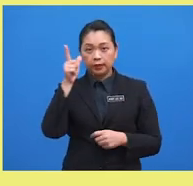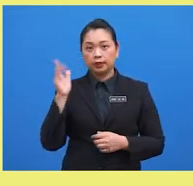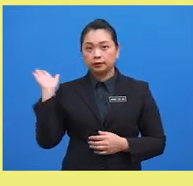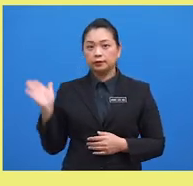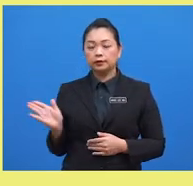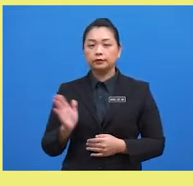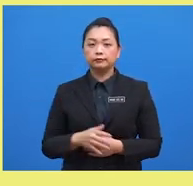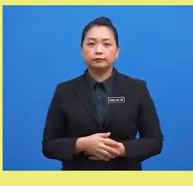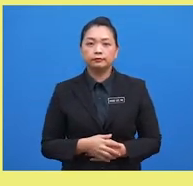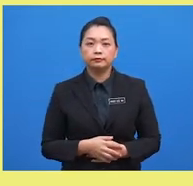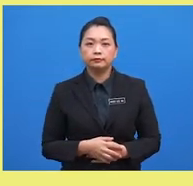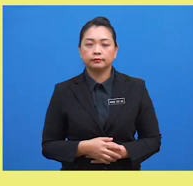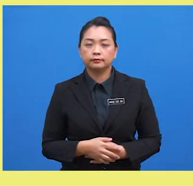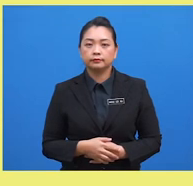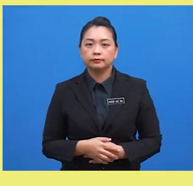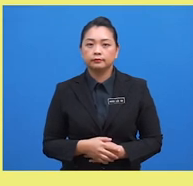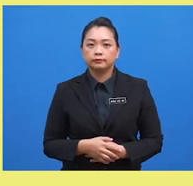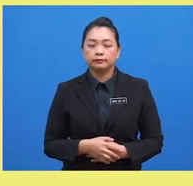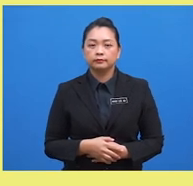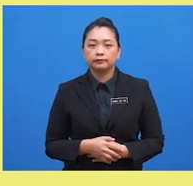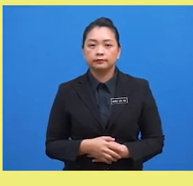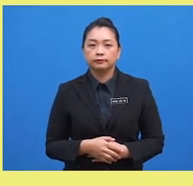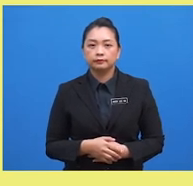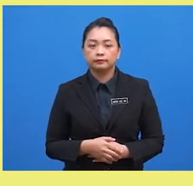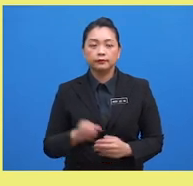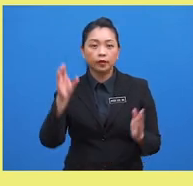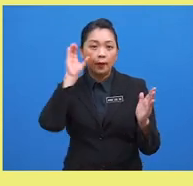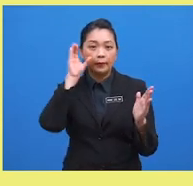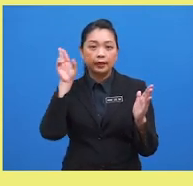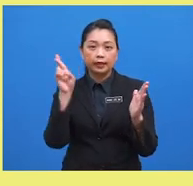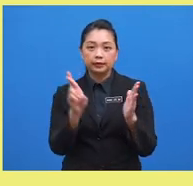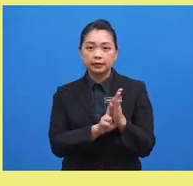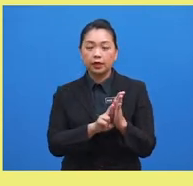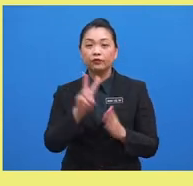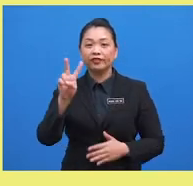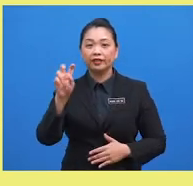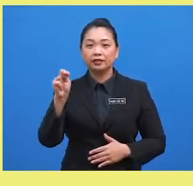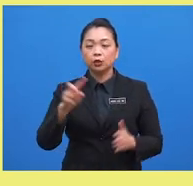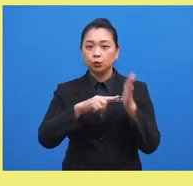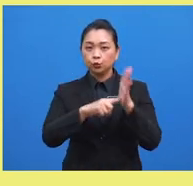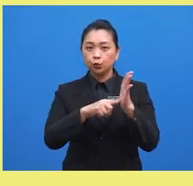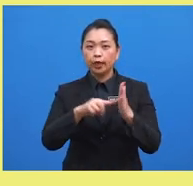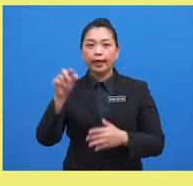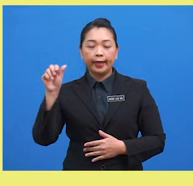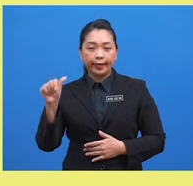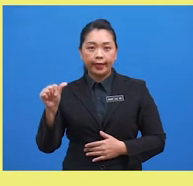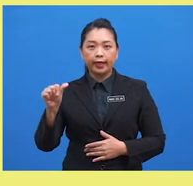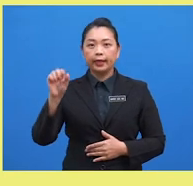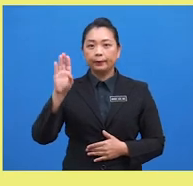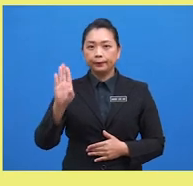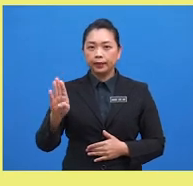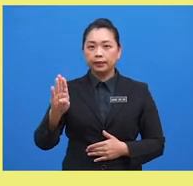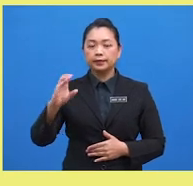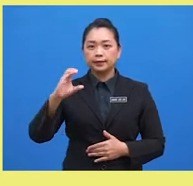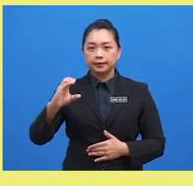contoh 5. Gambar rajah Venn menunjukkan set A, set B